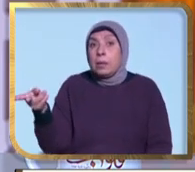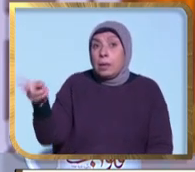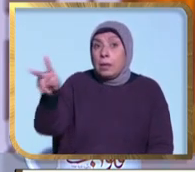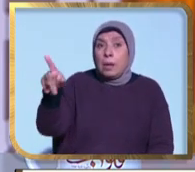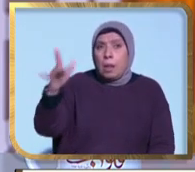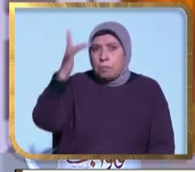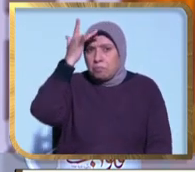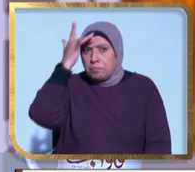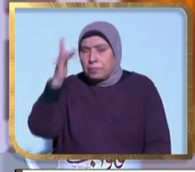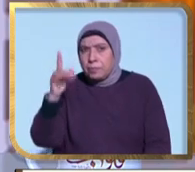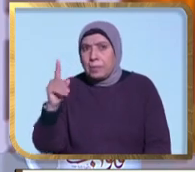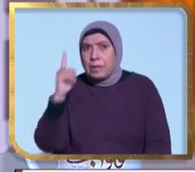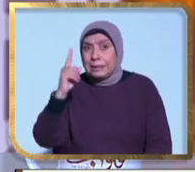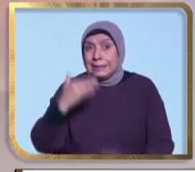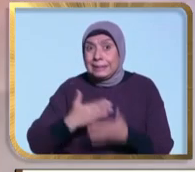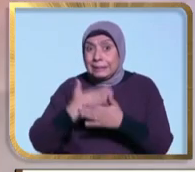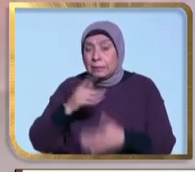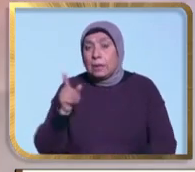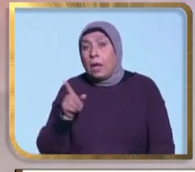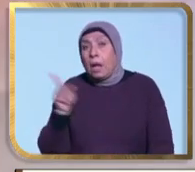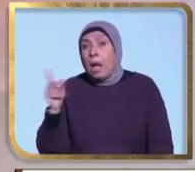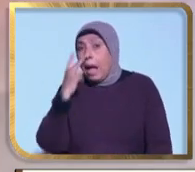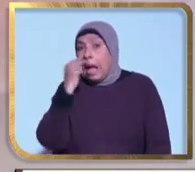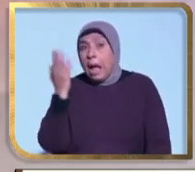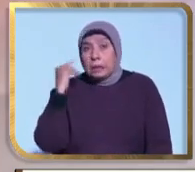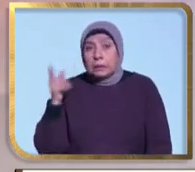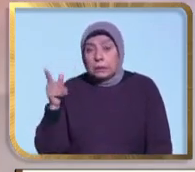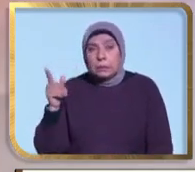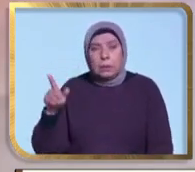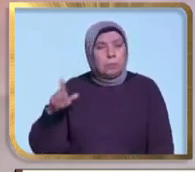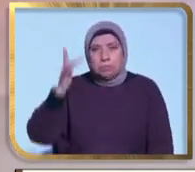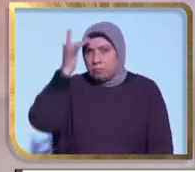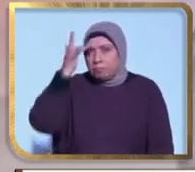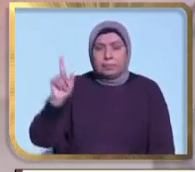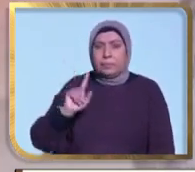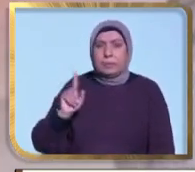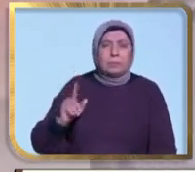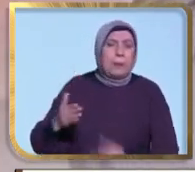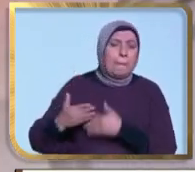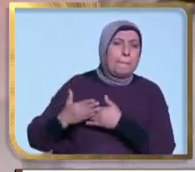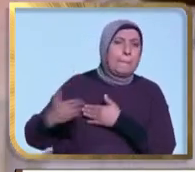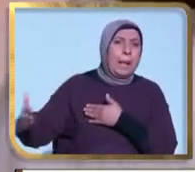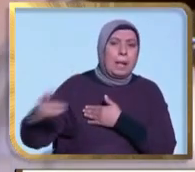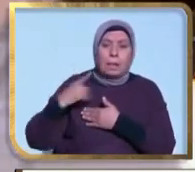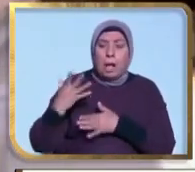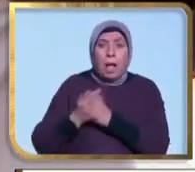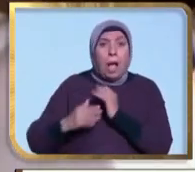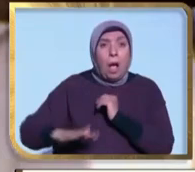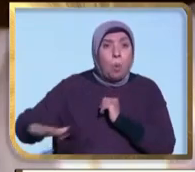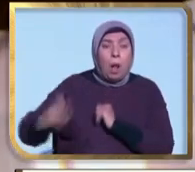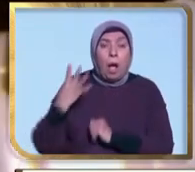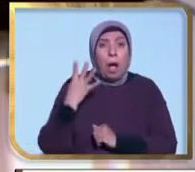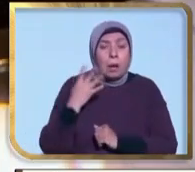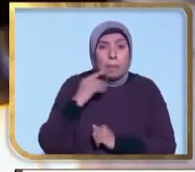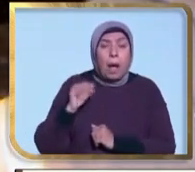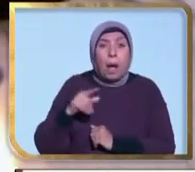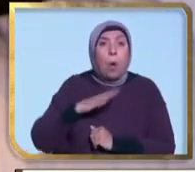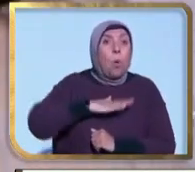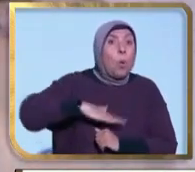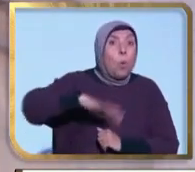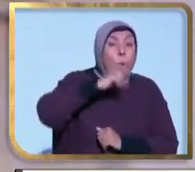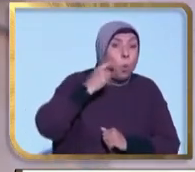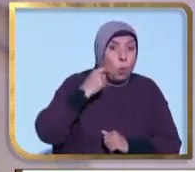اولاد وهامل تماما وبعد كده تغير من والد ما بقاش يكلمهم ومن اخواته البنات يبدوا عشان انتم بتنصحونا